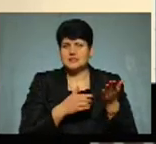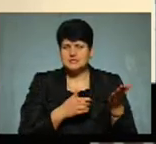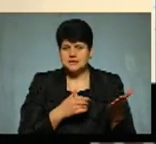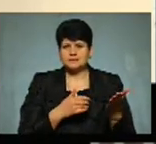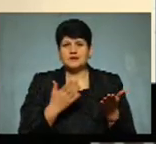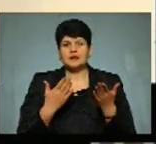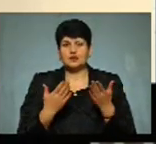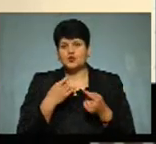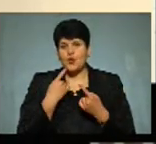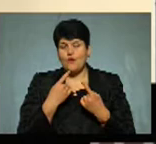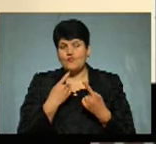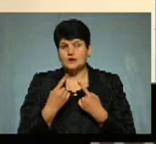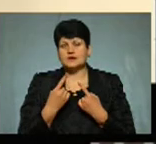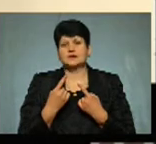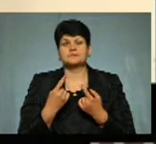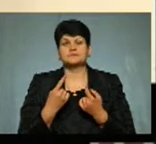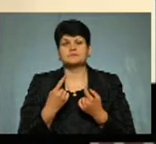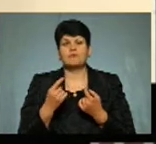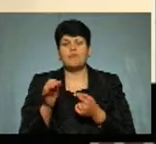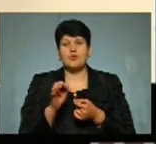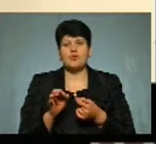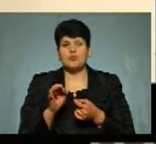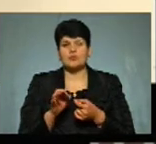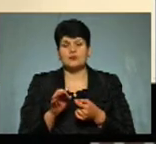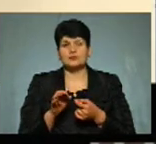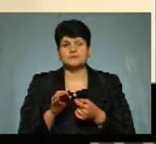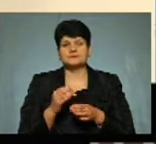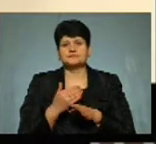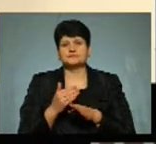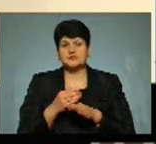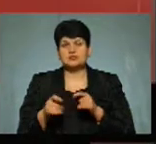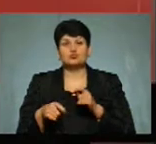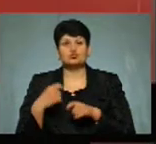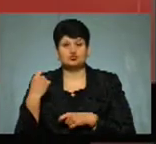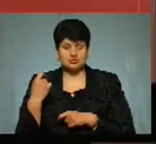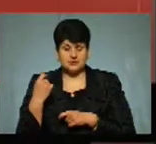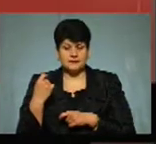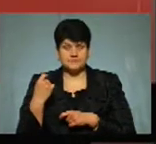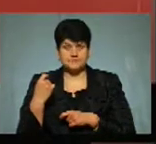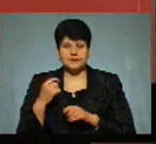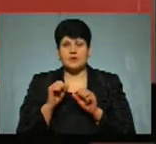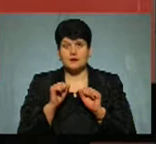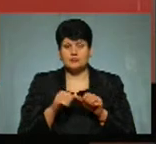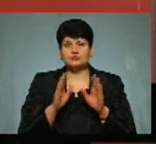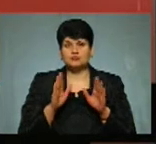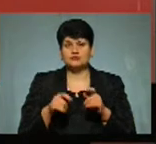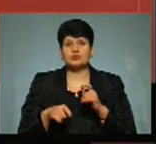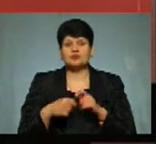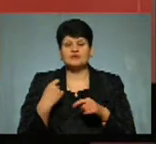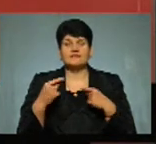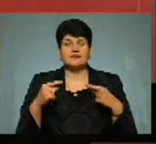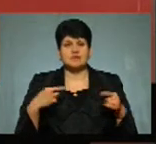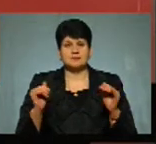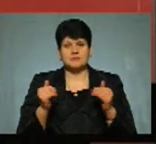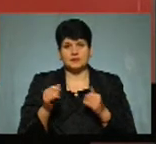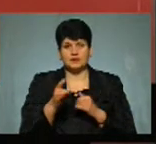Якщо говорити про, так би мовити, ступінь порушення, може бути порушення в інших мікрорайонах,